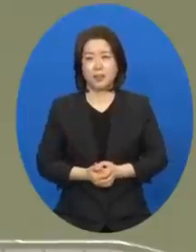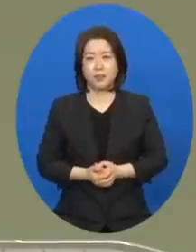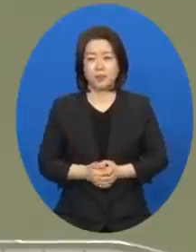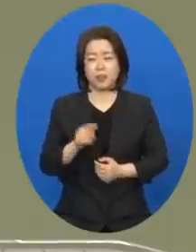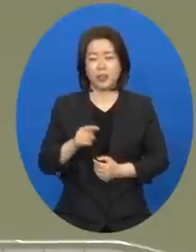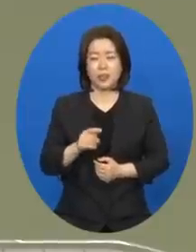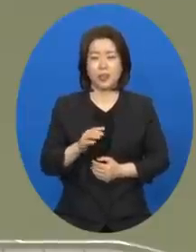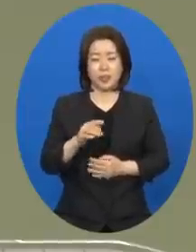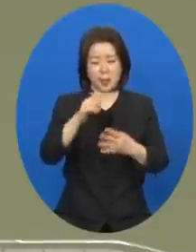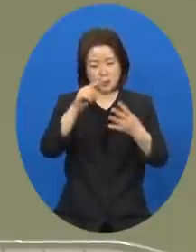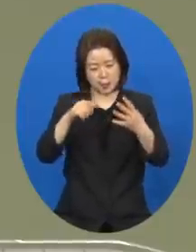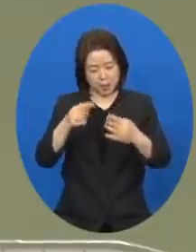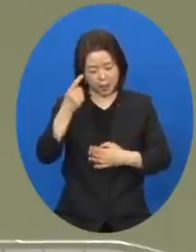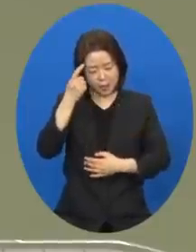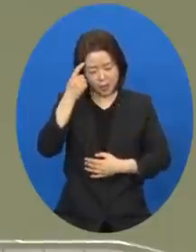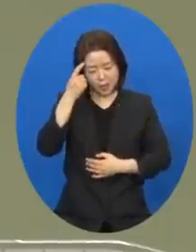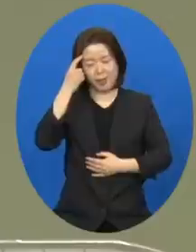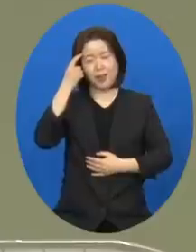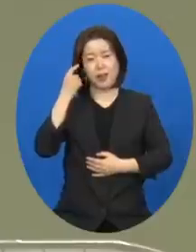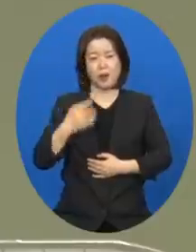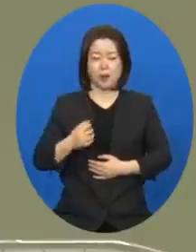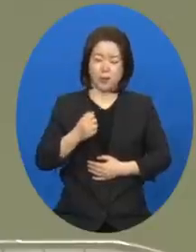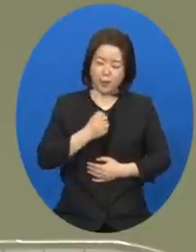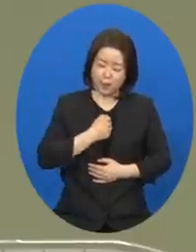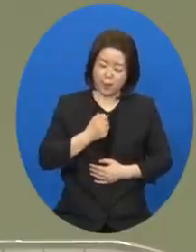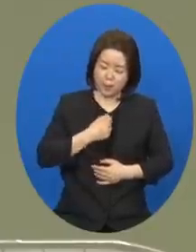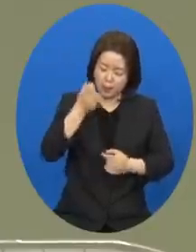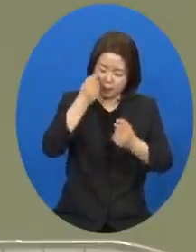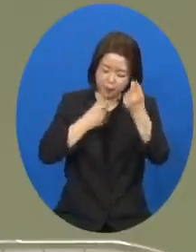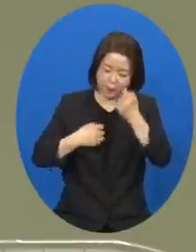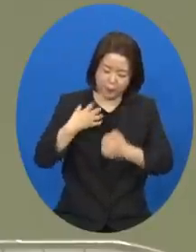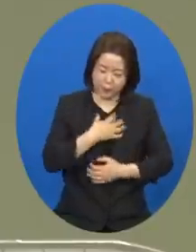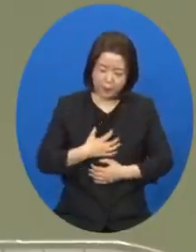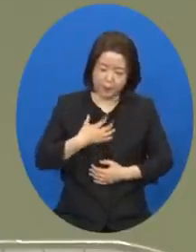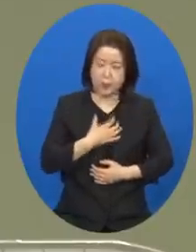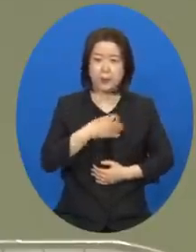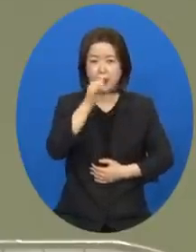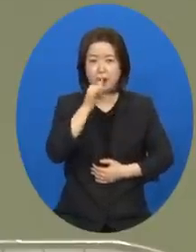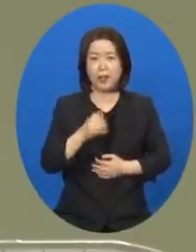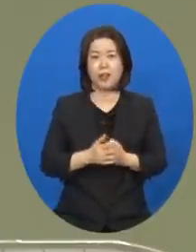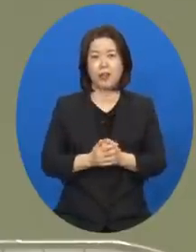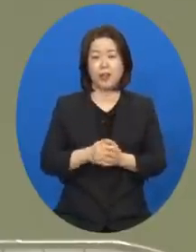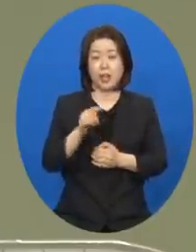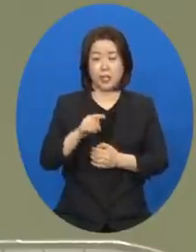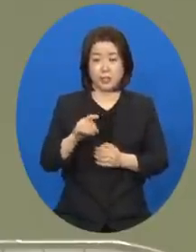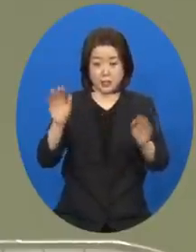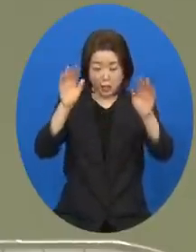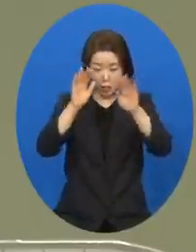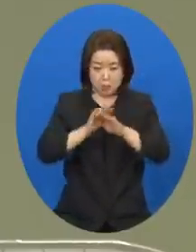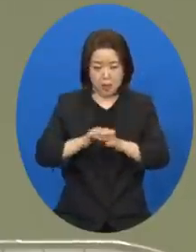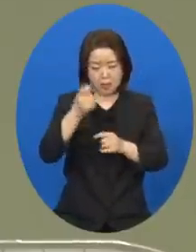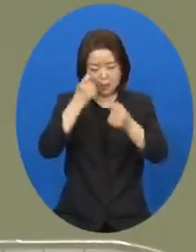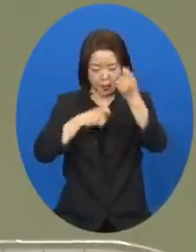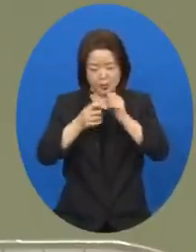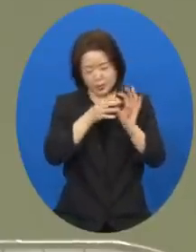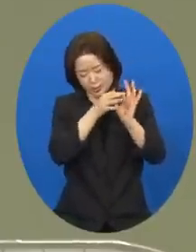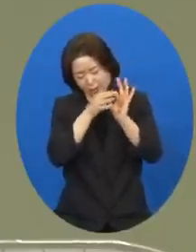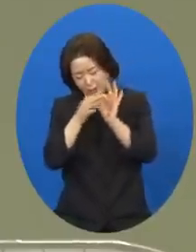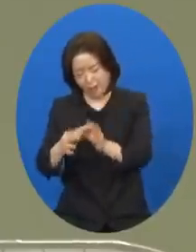그게 그렇게 마음이 애통하고 그리고는 그날 내내 울었습니다. 기도하는